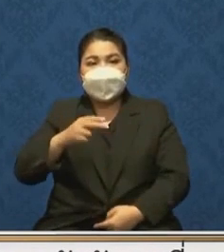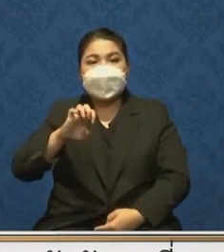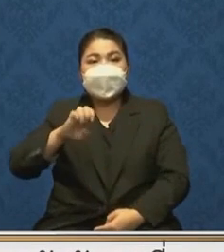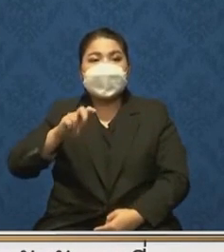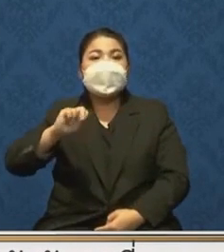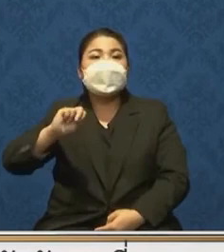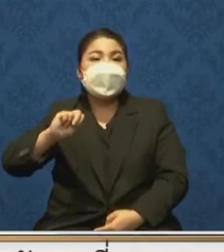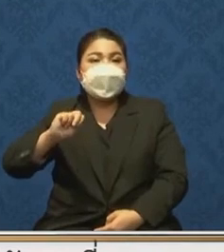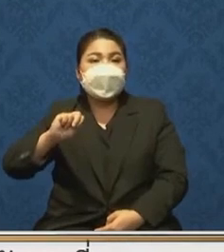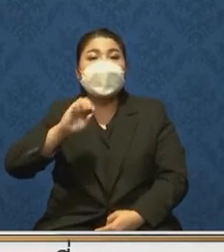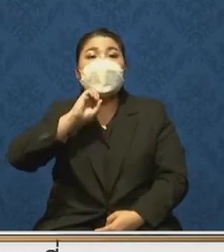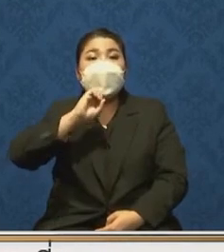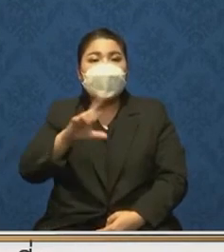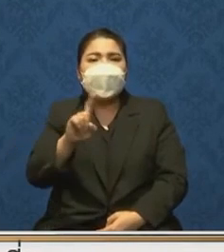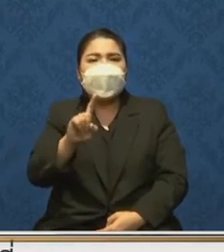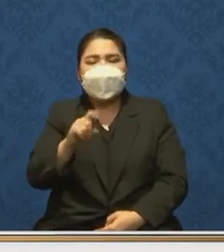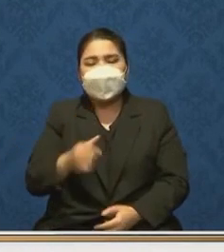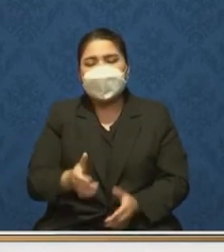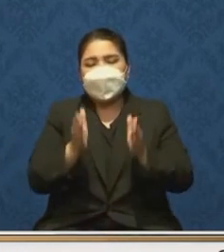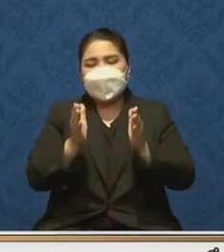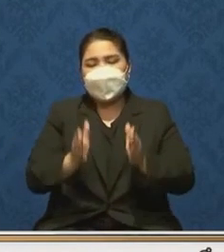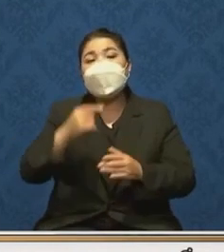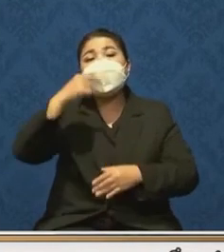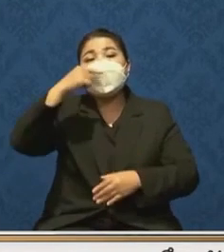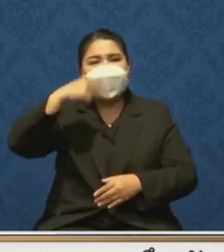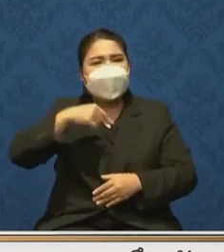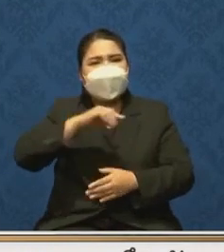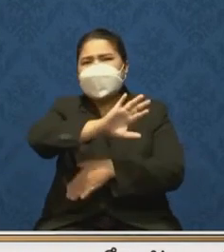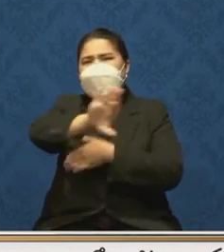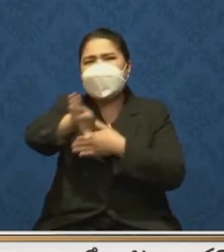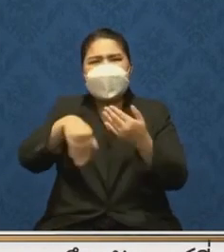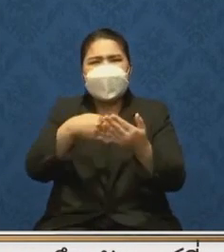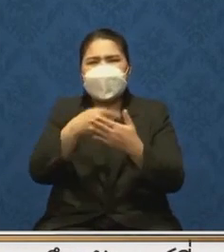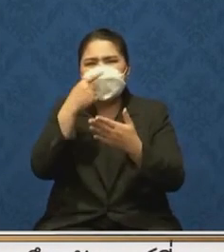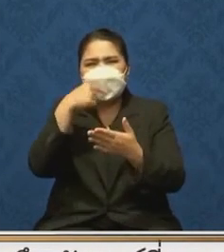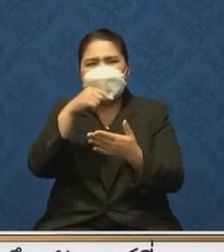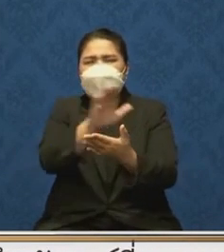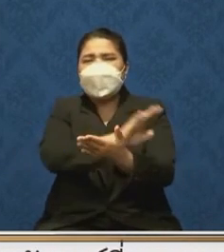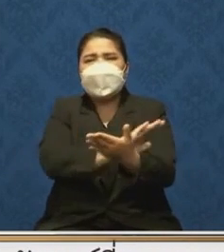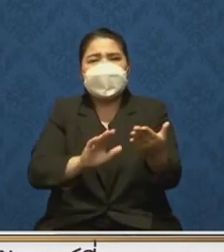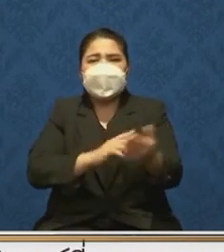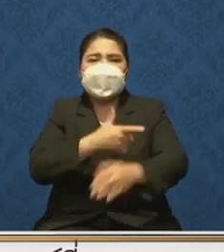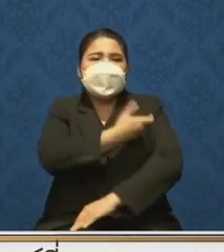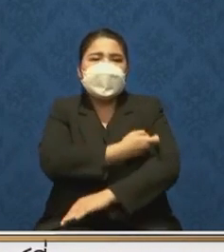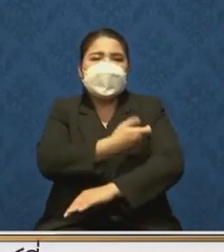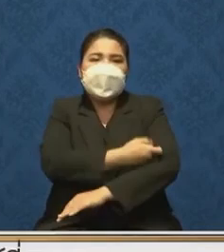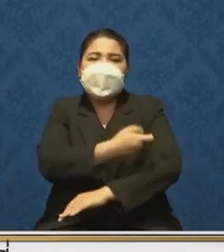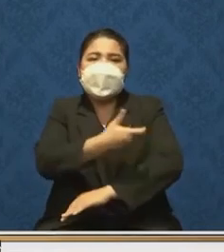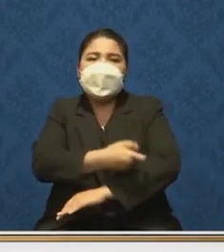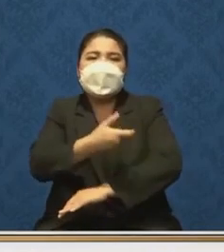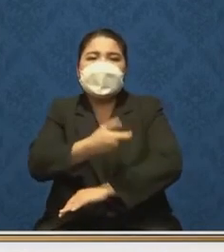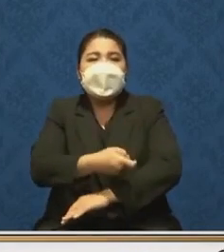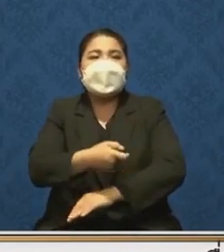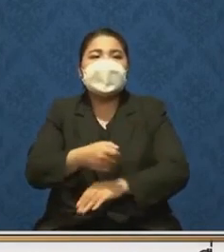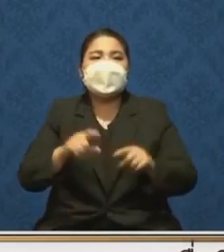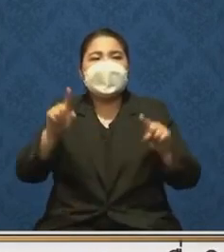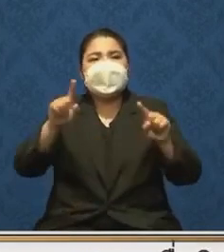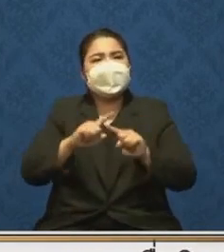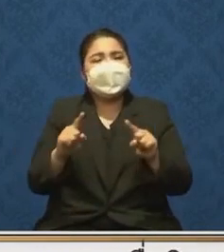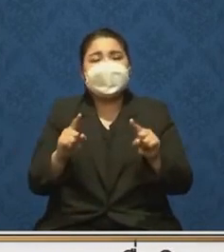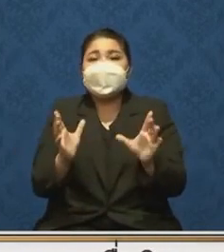่าคนไทยทุกคนจะได้รับ การฉีดวักซีนเต็แขนแต่เอาเข้าจริ ๆ